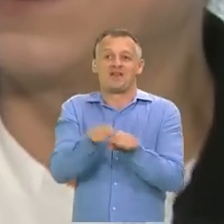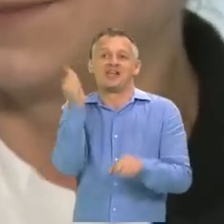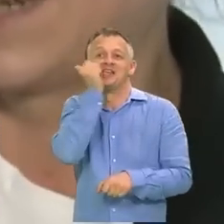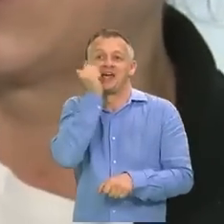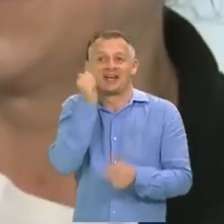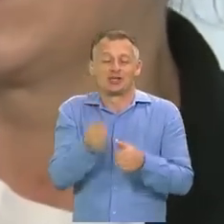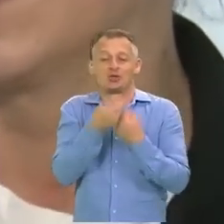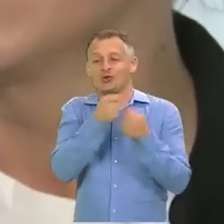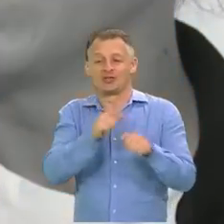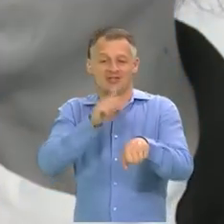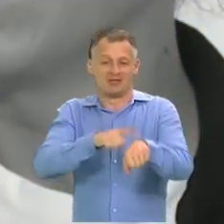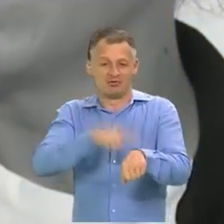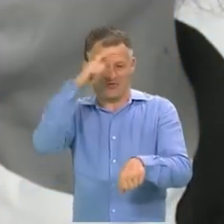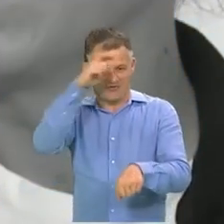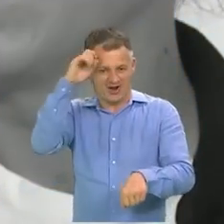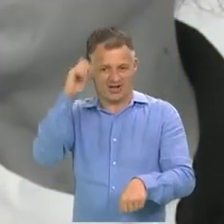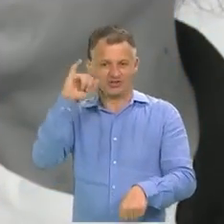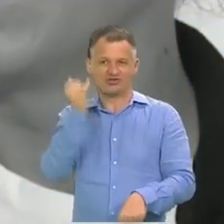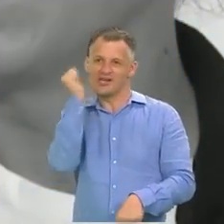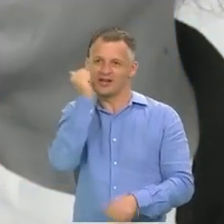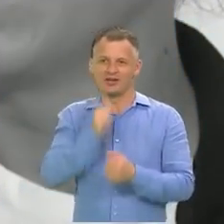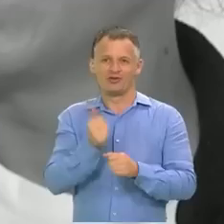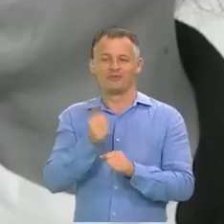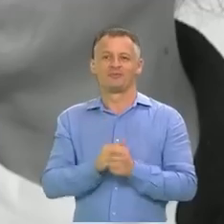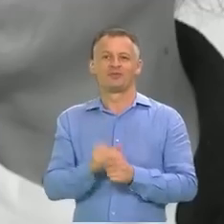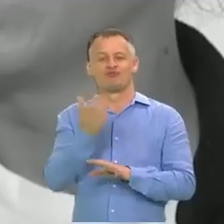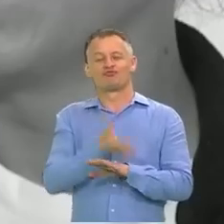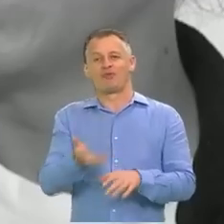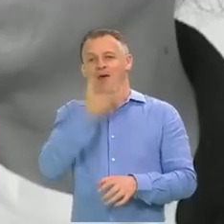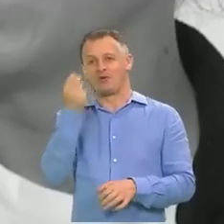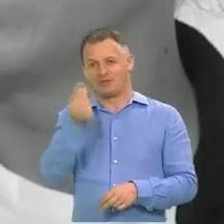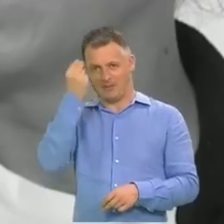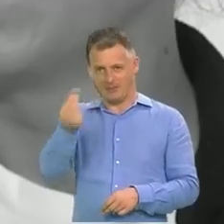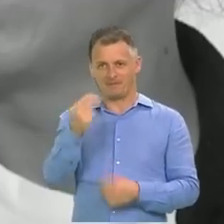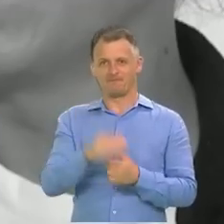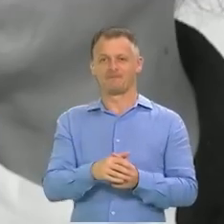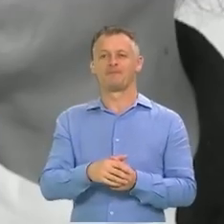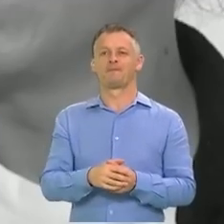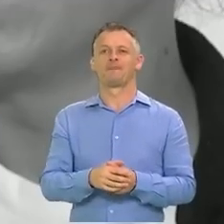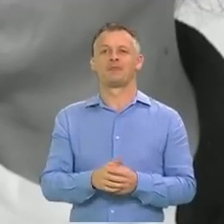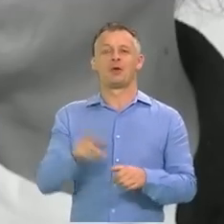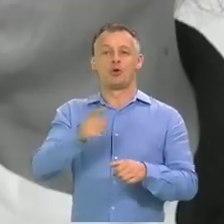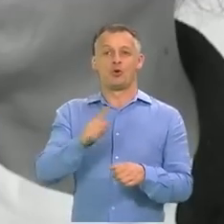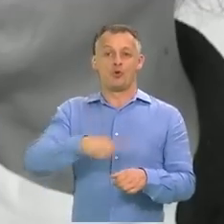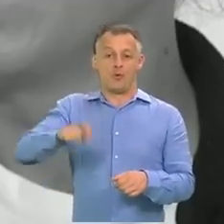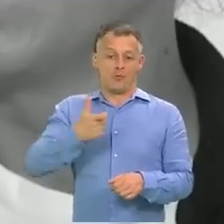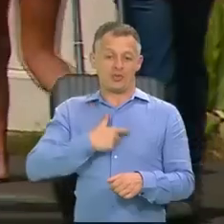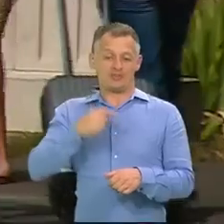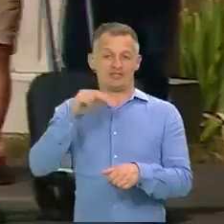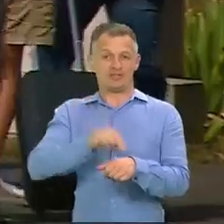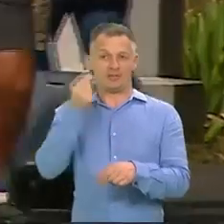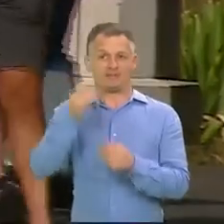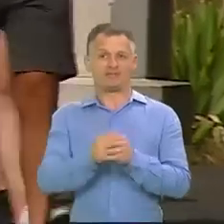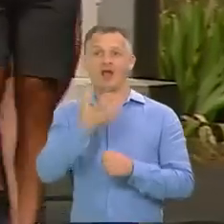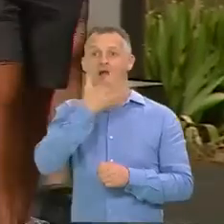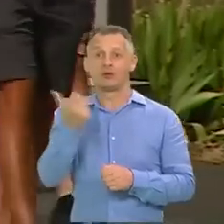frig, vara tot frig. Cel mai răcoros, bineînțeles, că atunci putem să ne simțim în lagul nostru. Canicula